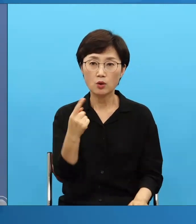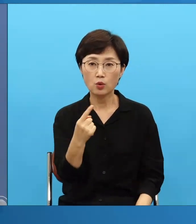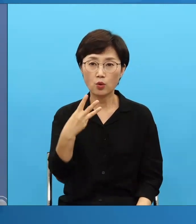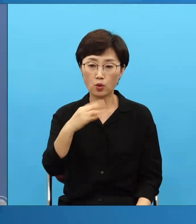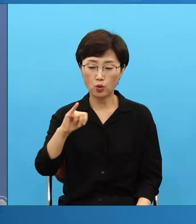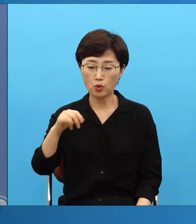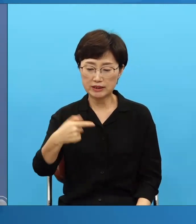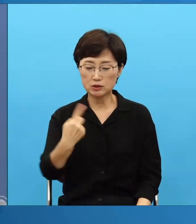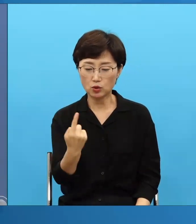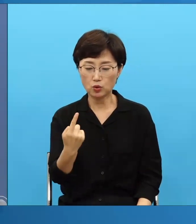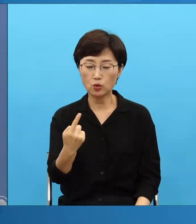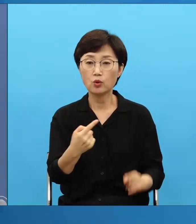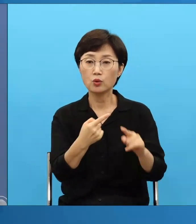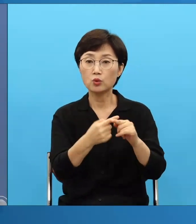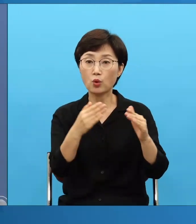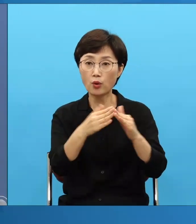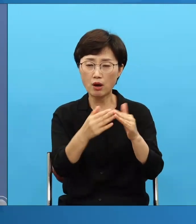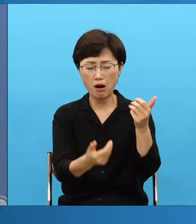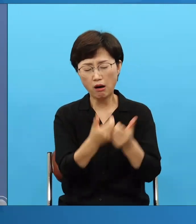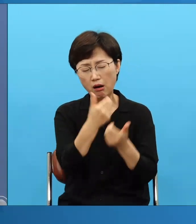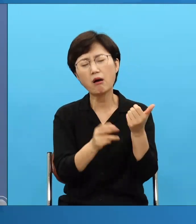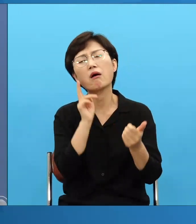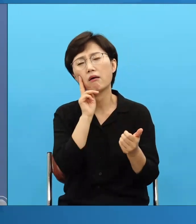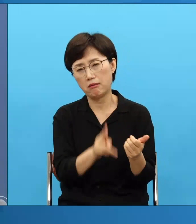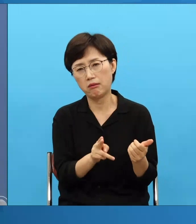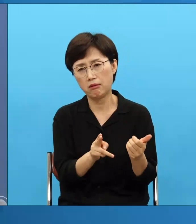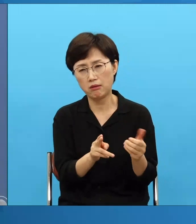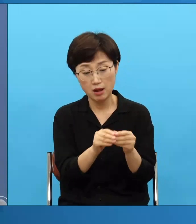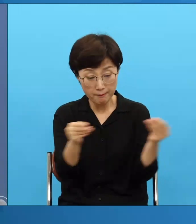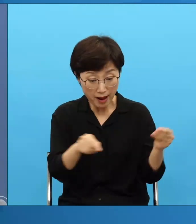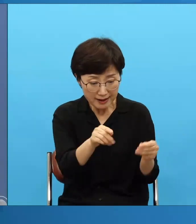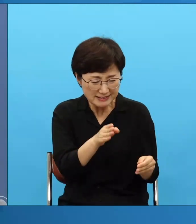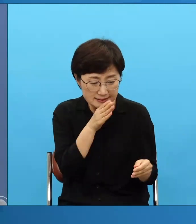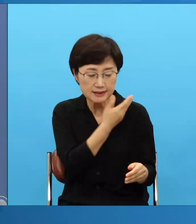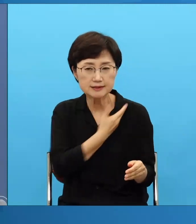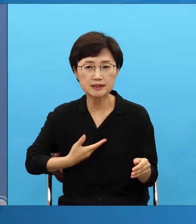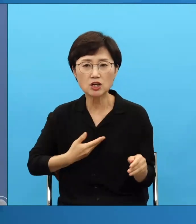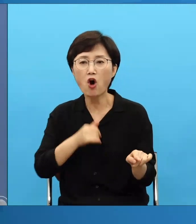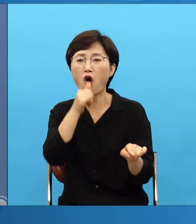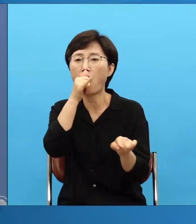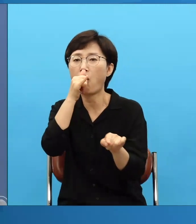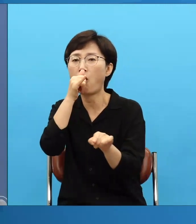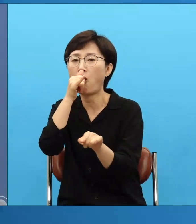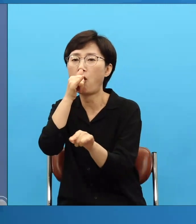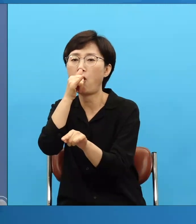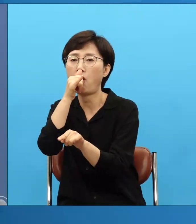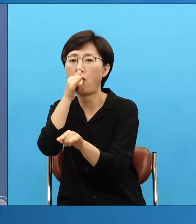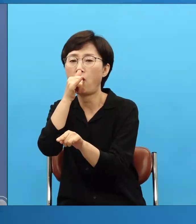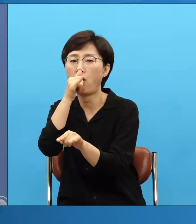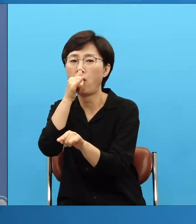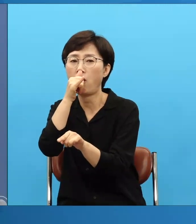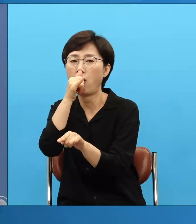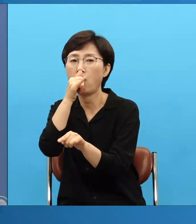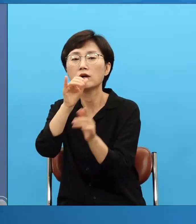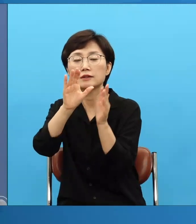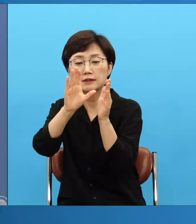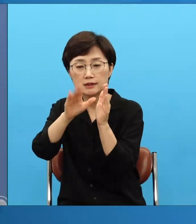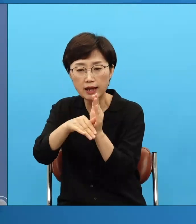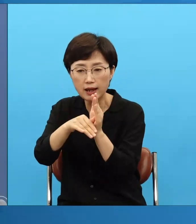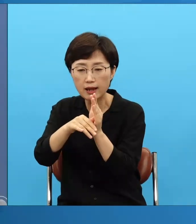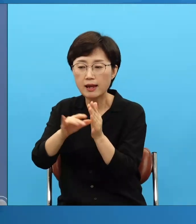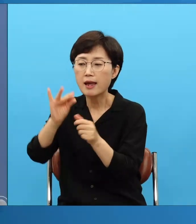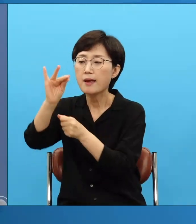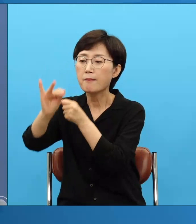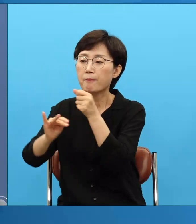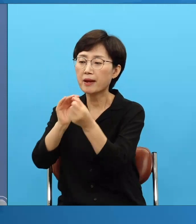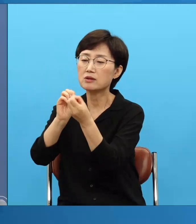amongst many of the churches of the world, we see these important churches, the Church of Corinth. 이때요 100년 응답이 나오고 1000년 응답이